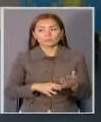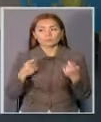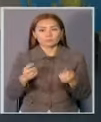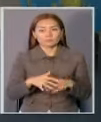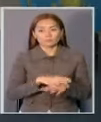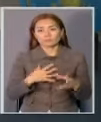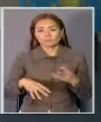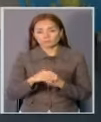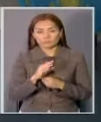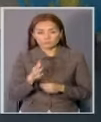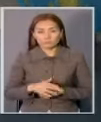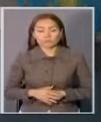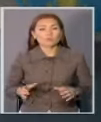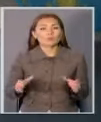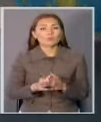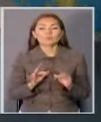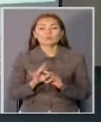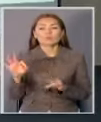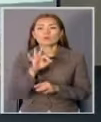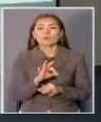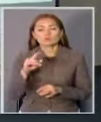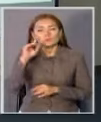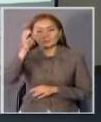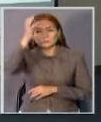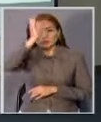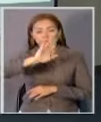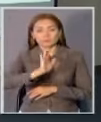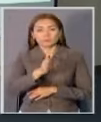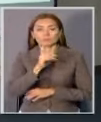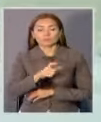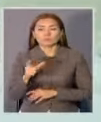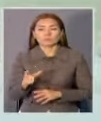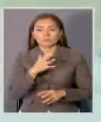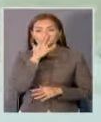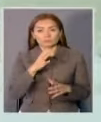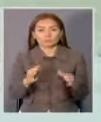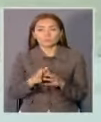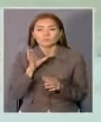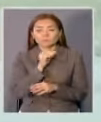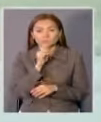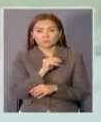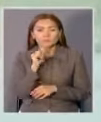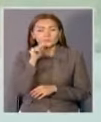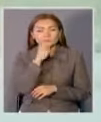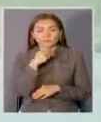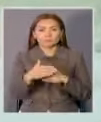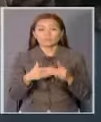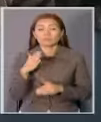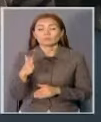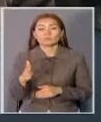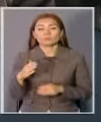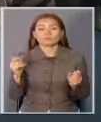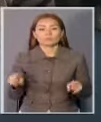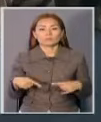для наших земляков. В компании подчеркнули, что знания, обретенные гражданами за рубежом, способствуют экономическому развитию